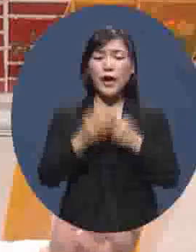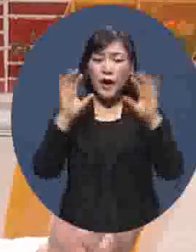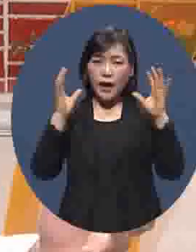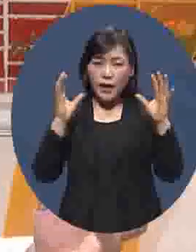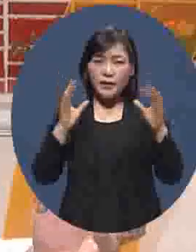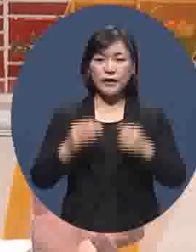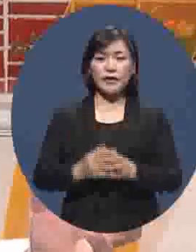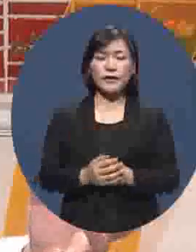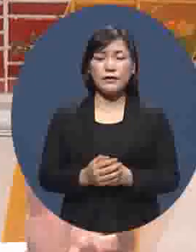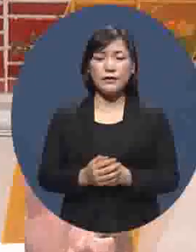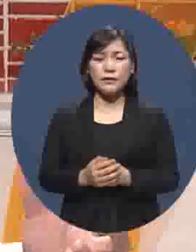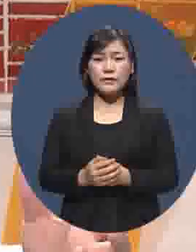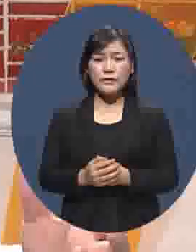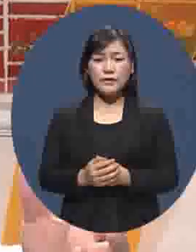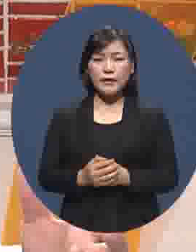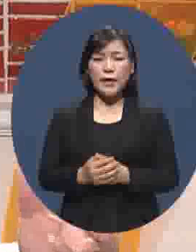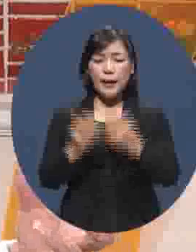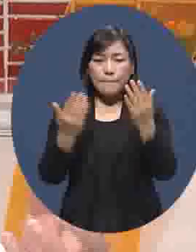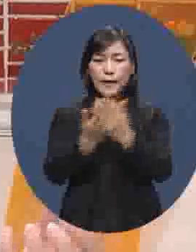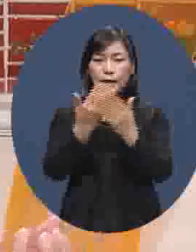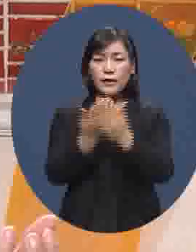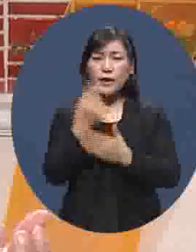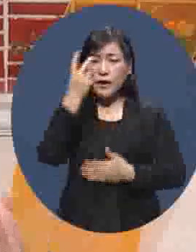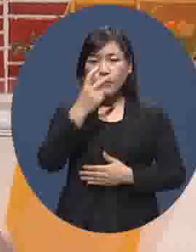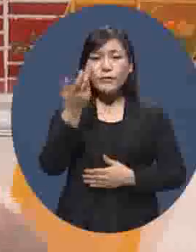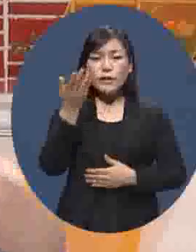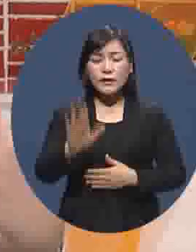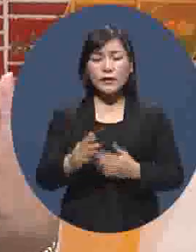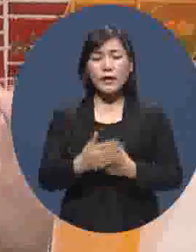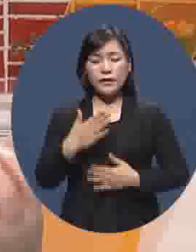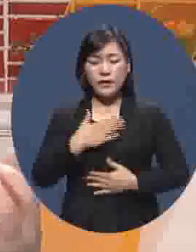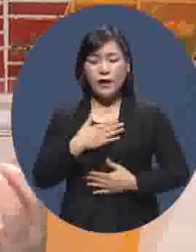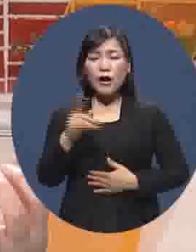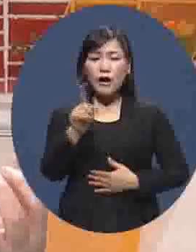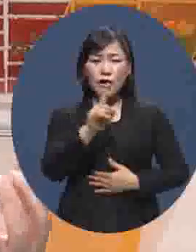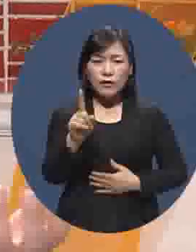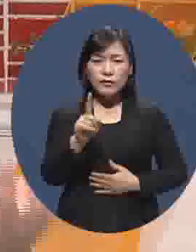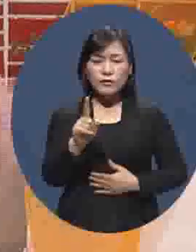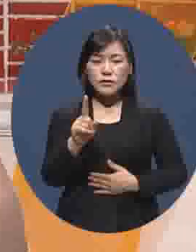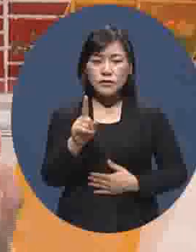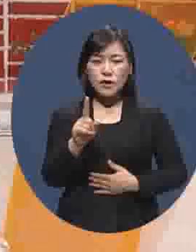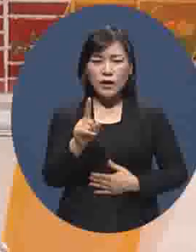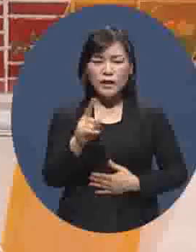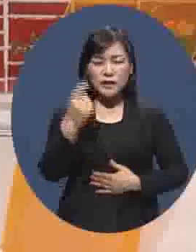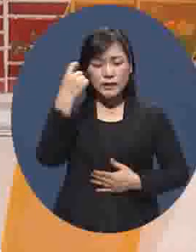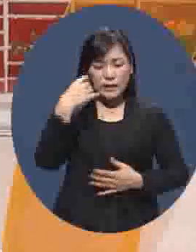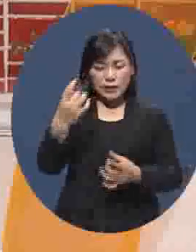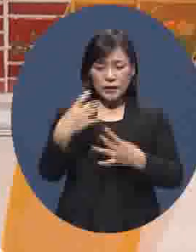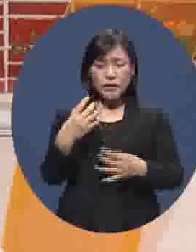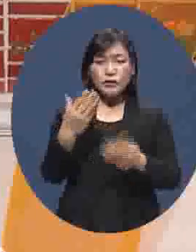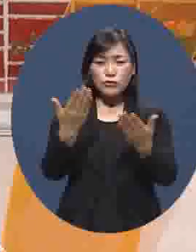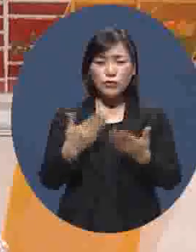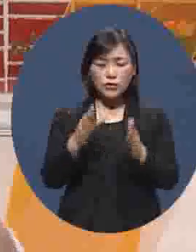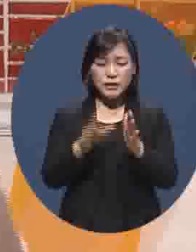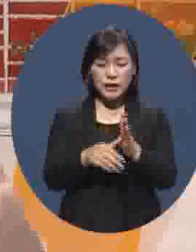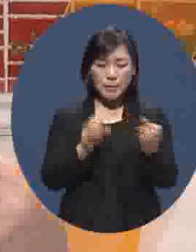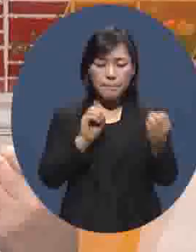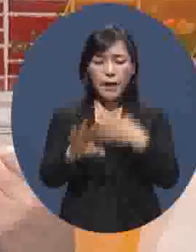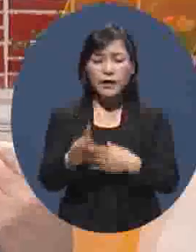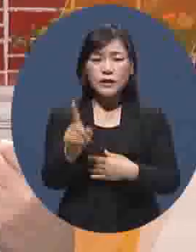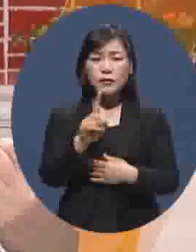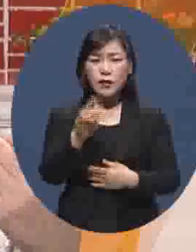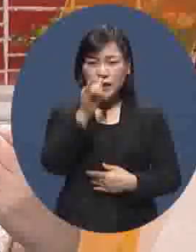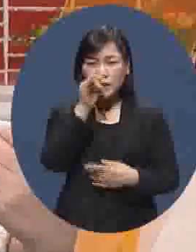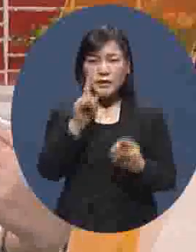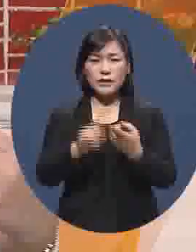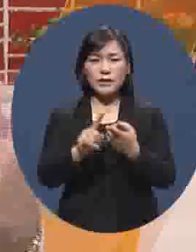아이가 이게 이제 발달 검사죠. 그 내가 어떤 자극을 줬을 때 어떠한 반응을 보이는가. 그러니까 이게 발달